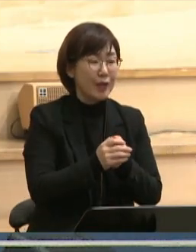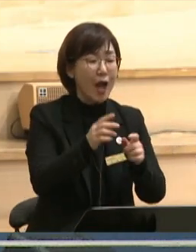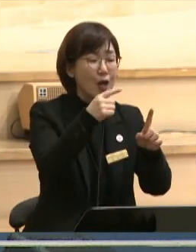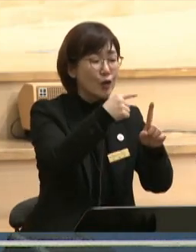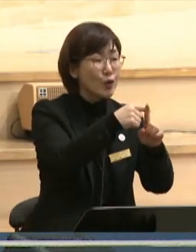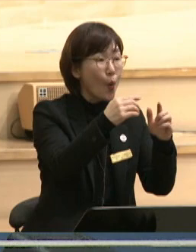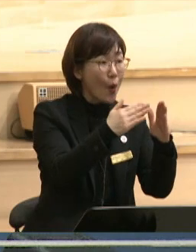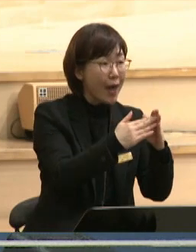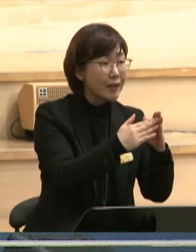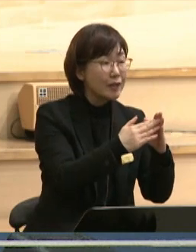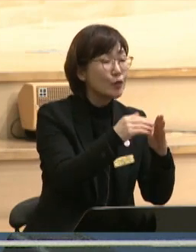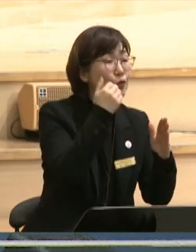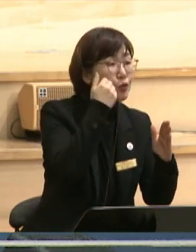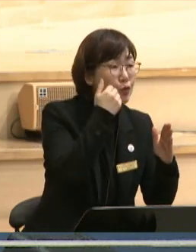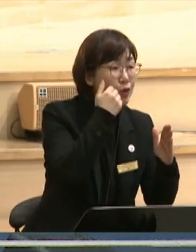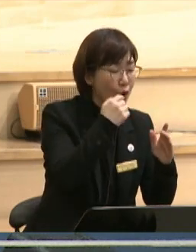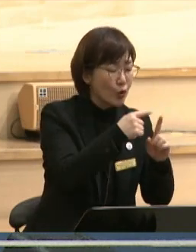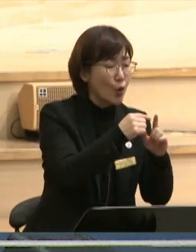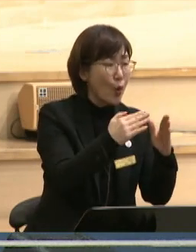누굽니까